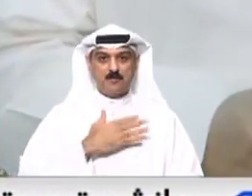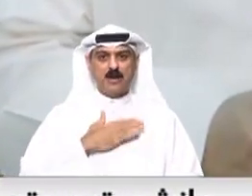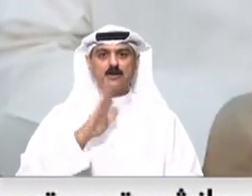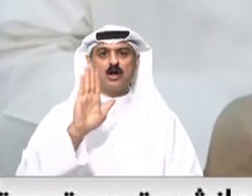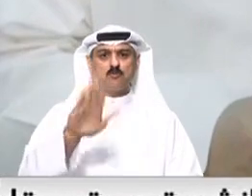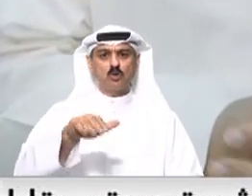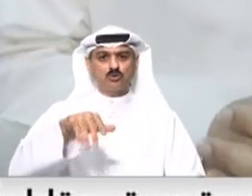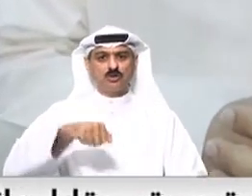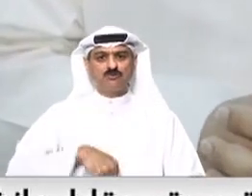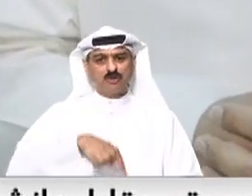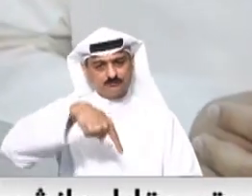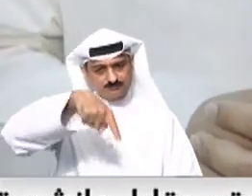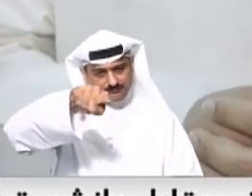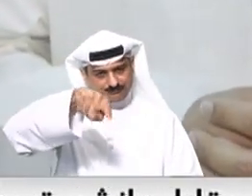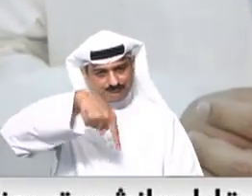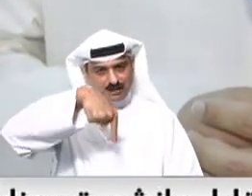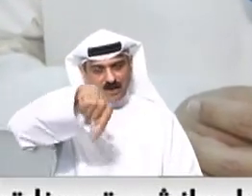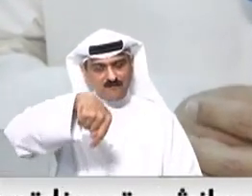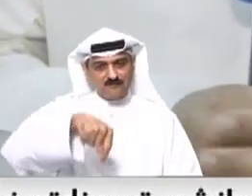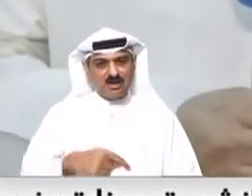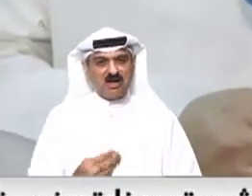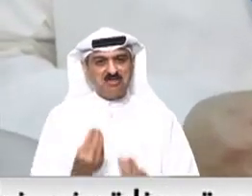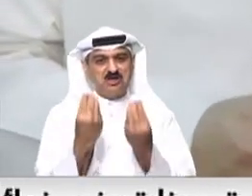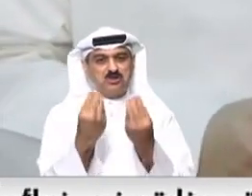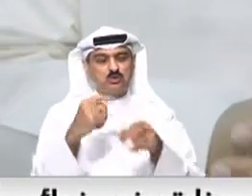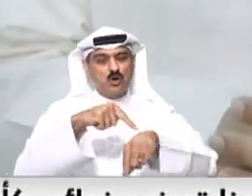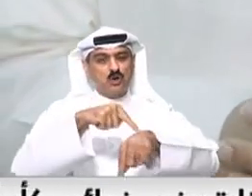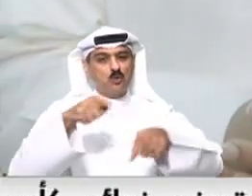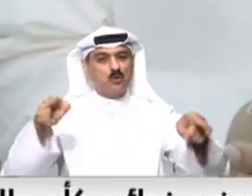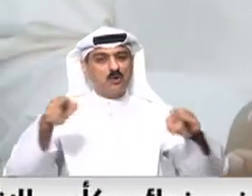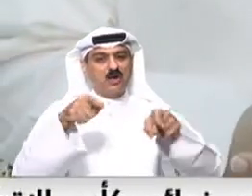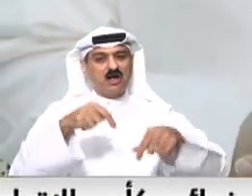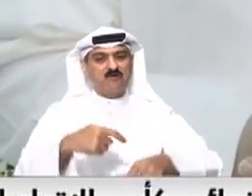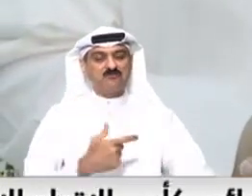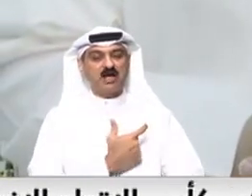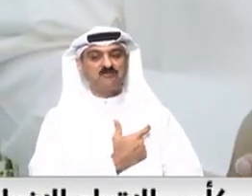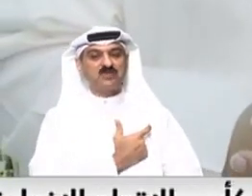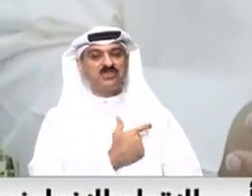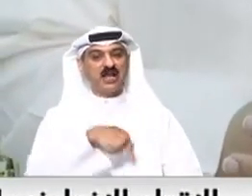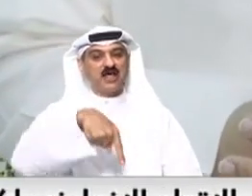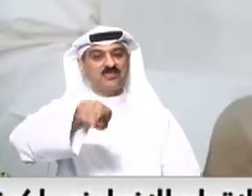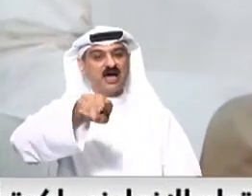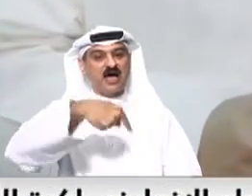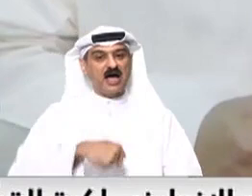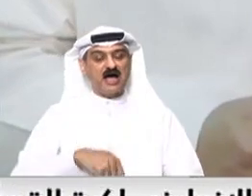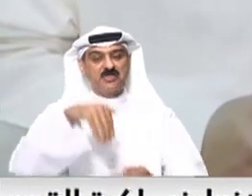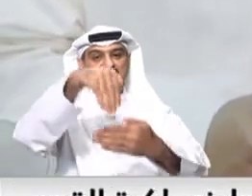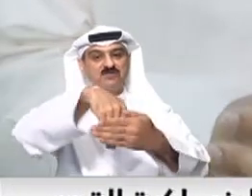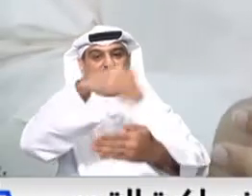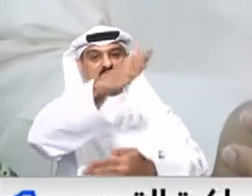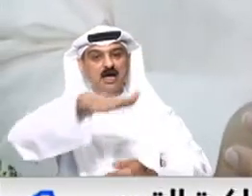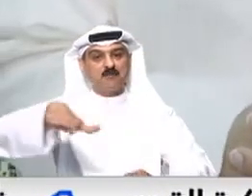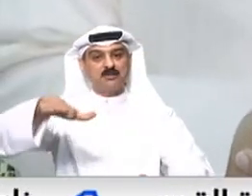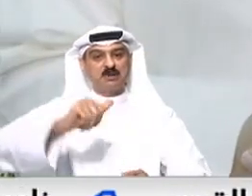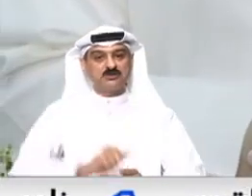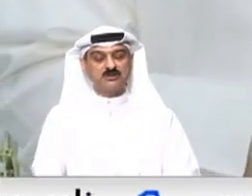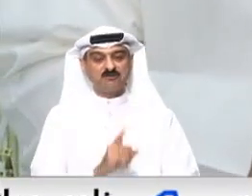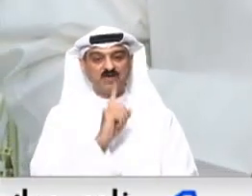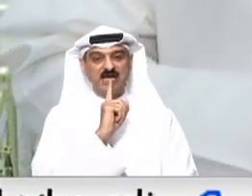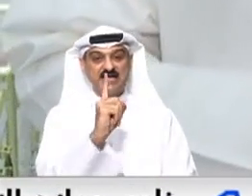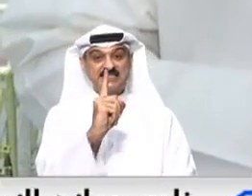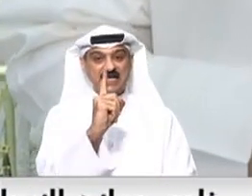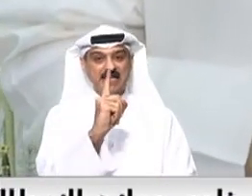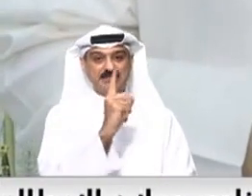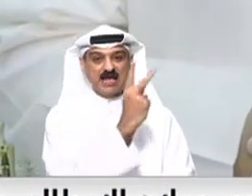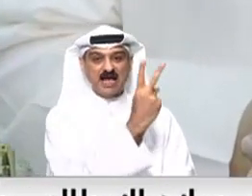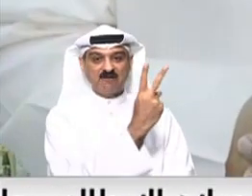على قرب أيام قليلة ويوم العرس الديمقراطي يوم الثلاثاء المقبل وانتخابات مجلس الأمة